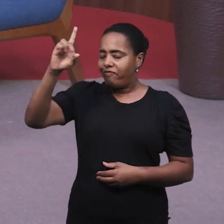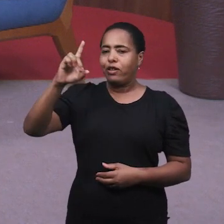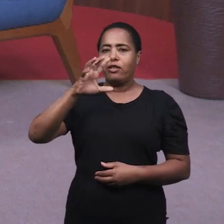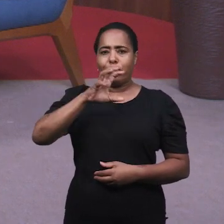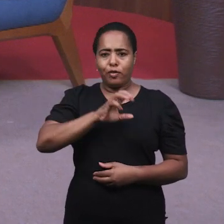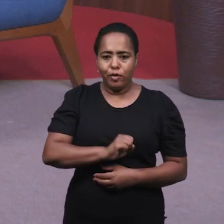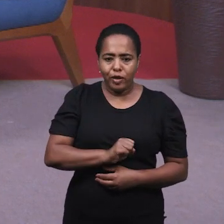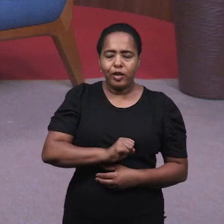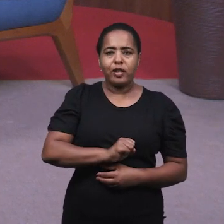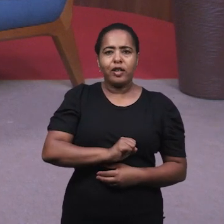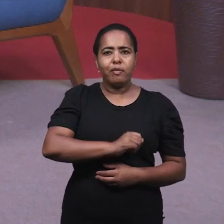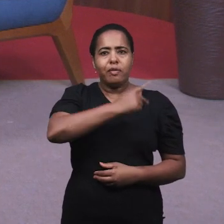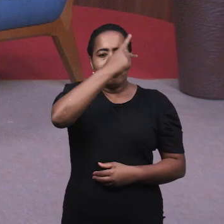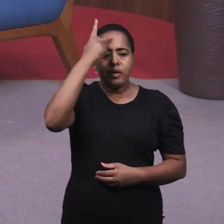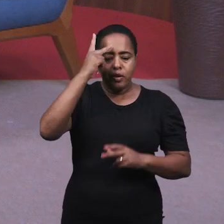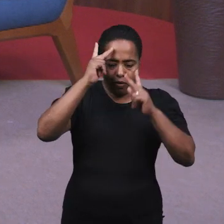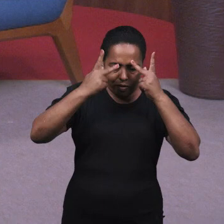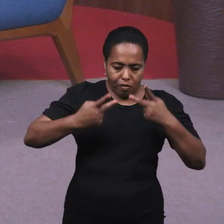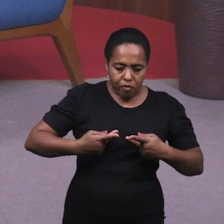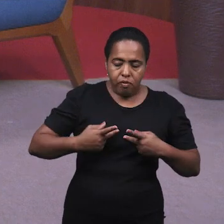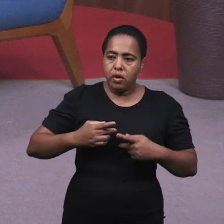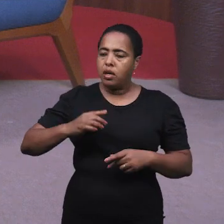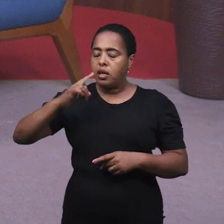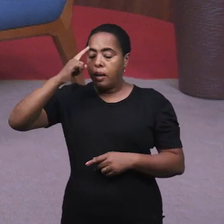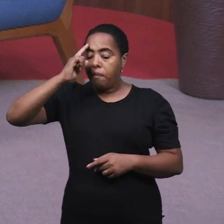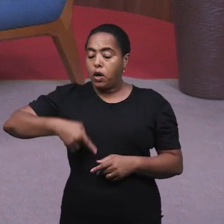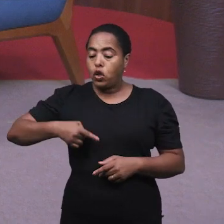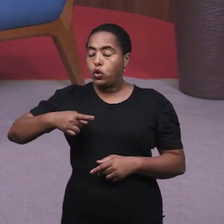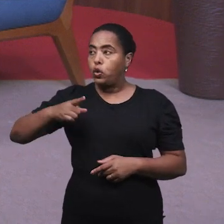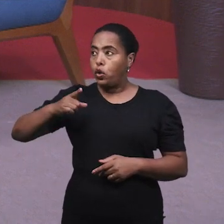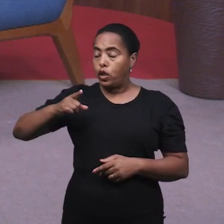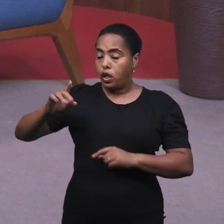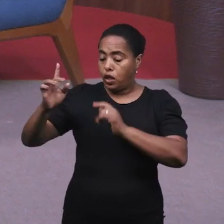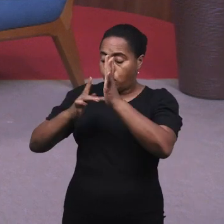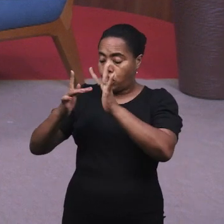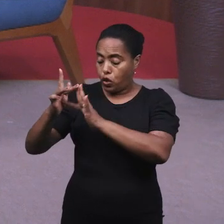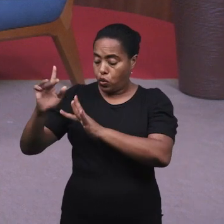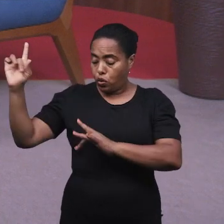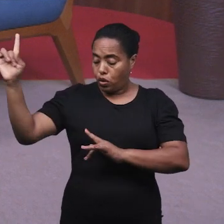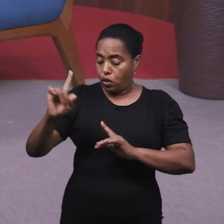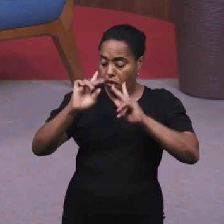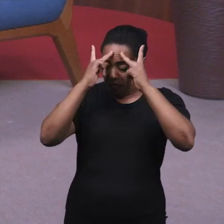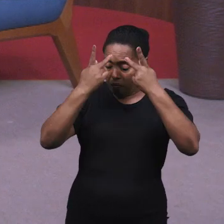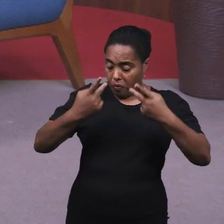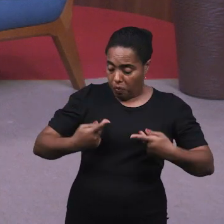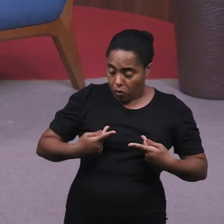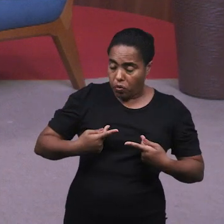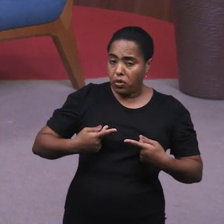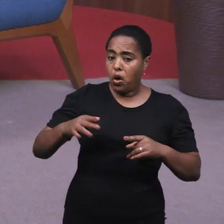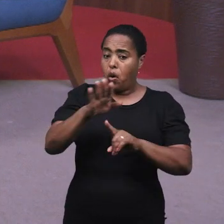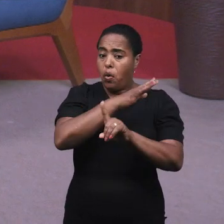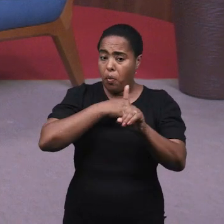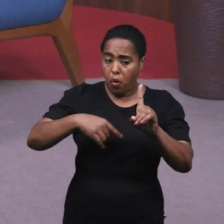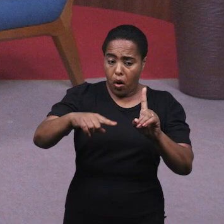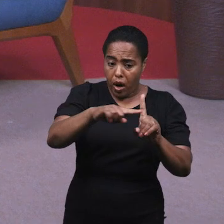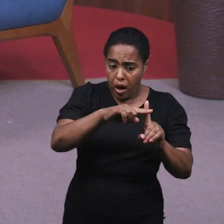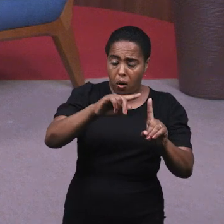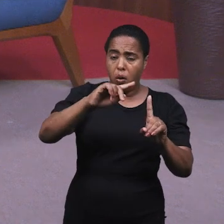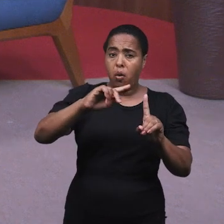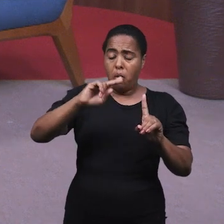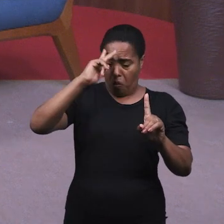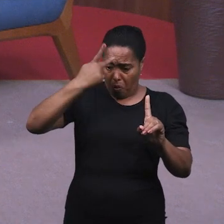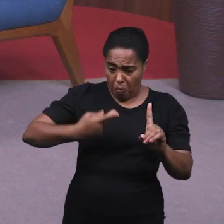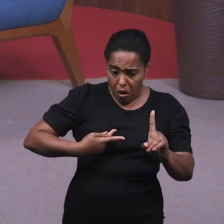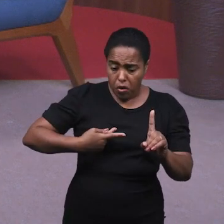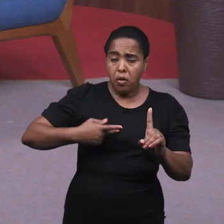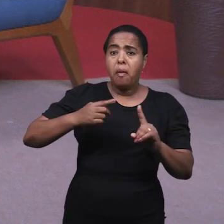à l'homme, il a envoyé Jésus comme un homme pour mourir comme un homme et ressusciter avec Dieu. Et